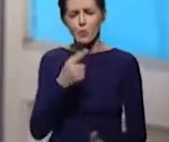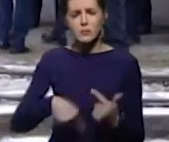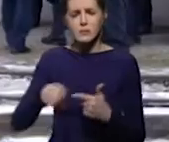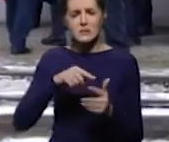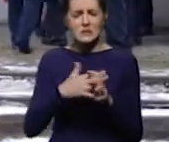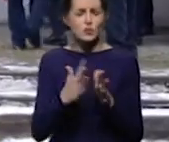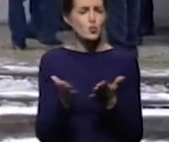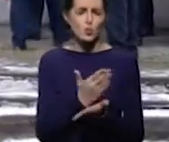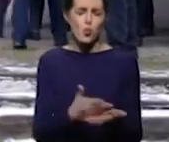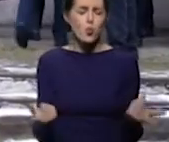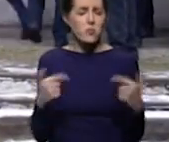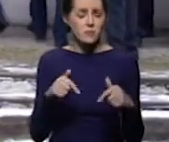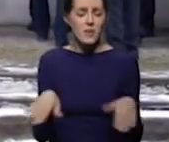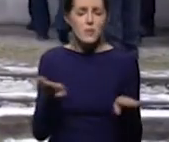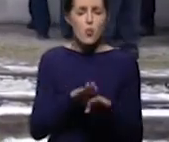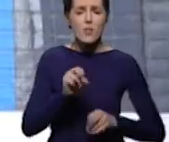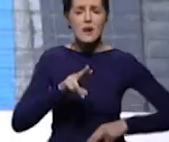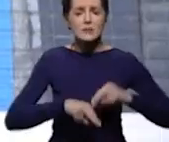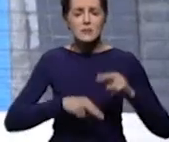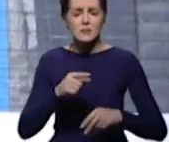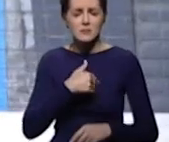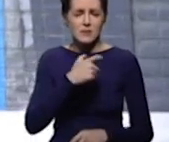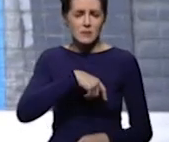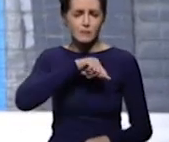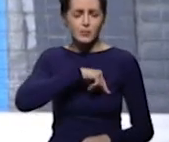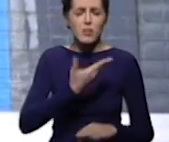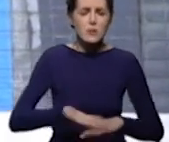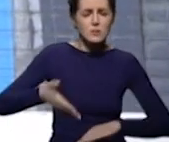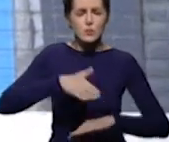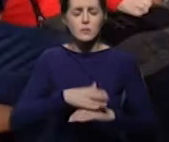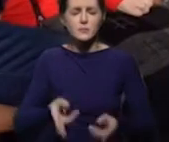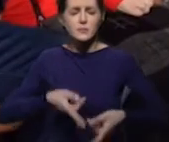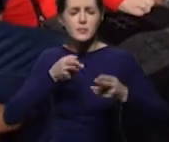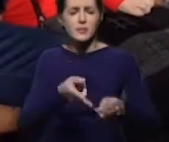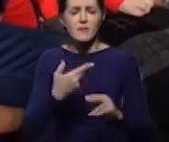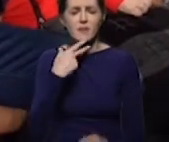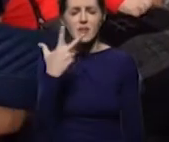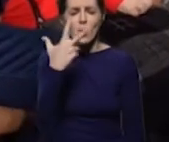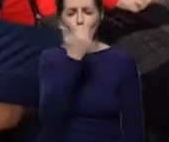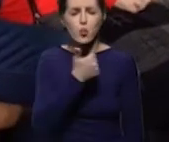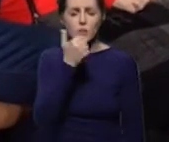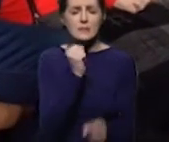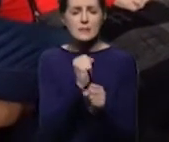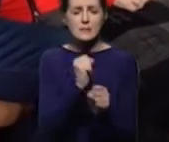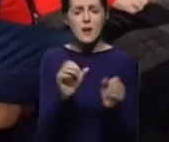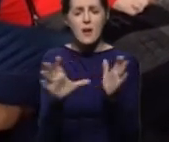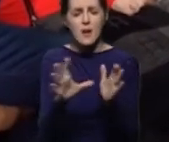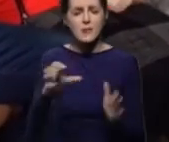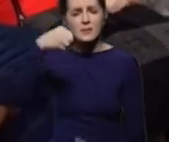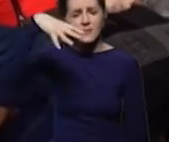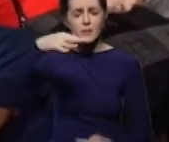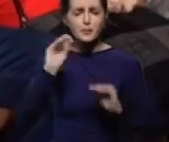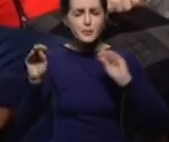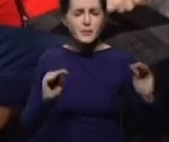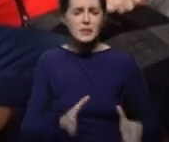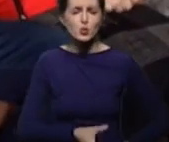буде. З таким настроєм прийшли жителі на зустріч із головою громади. 3 роки світ зробили, провели, повісили фонарі на